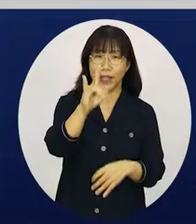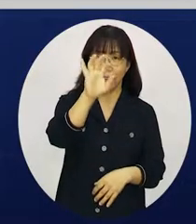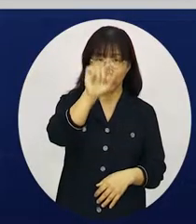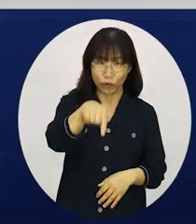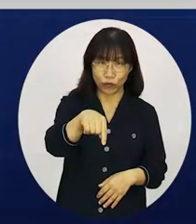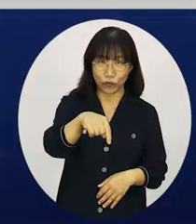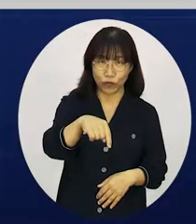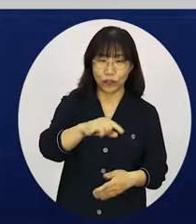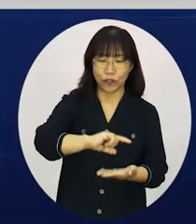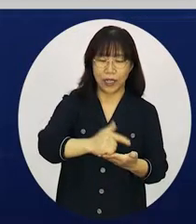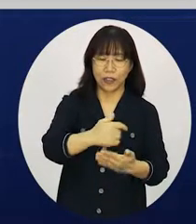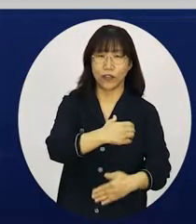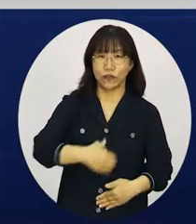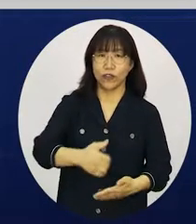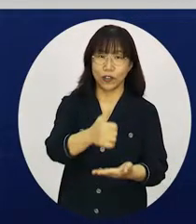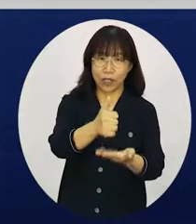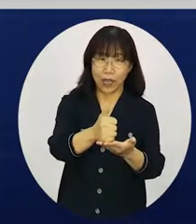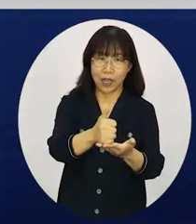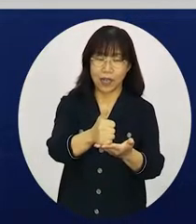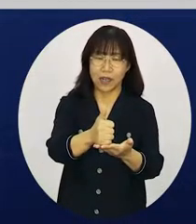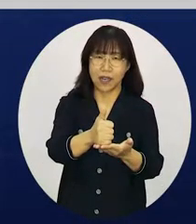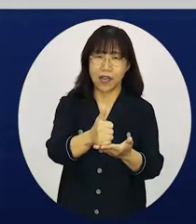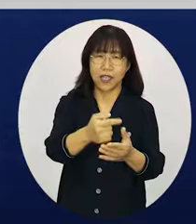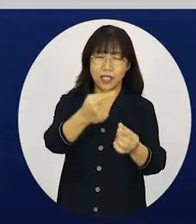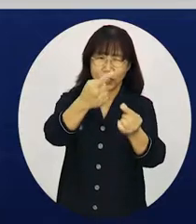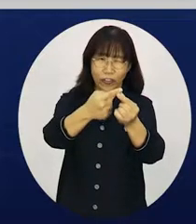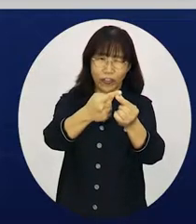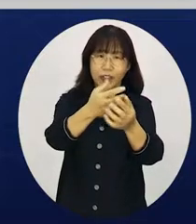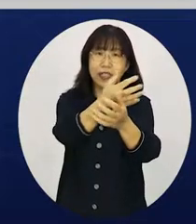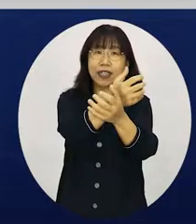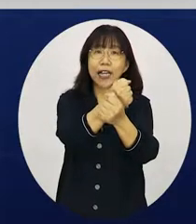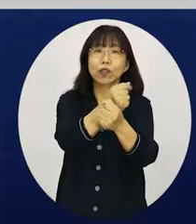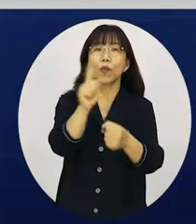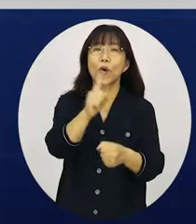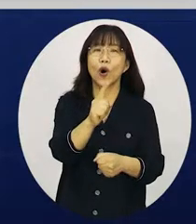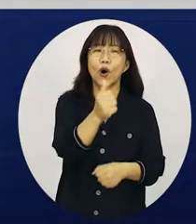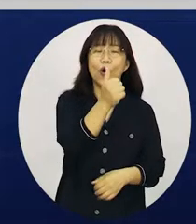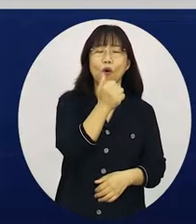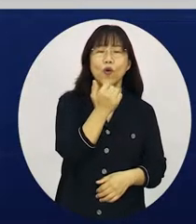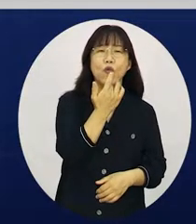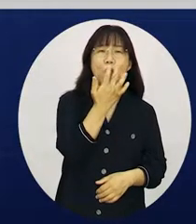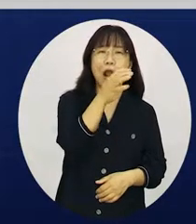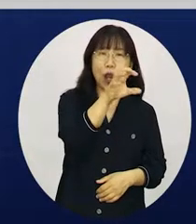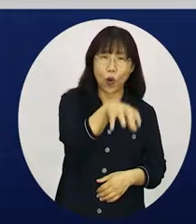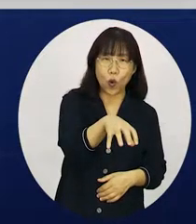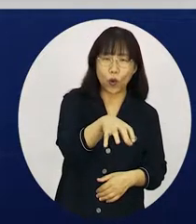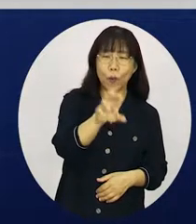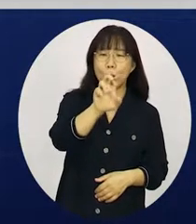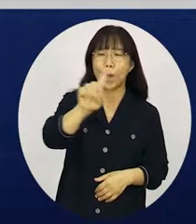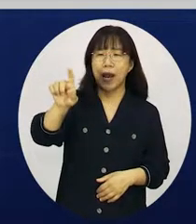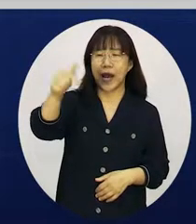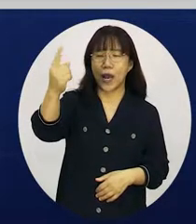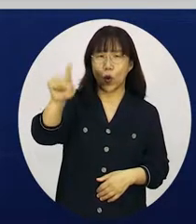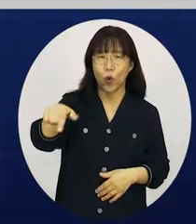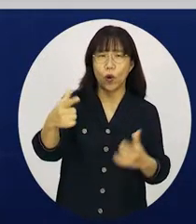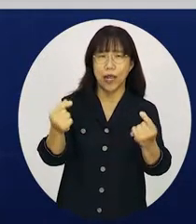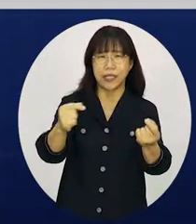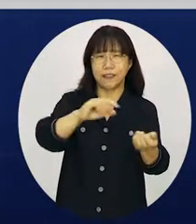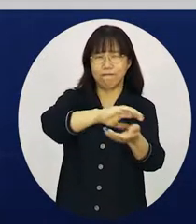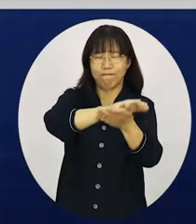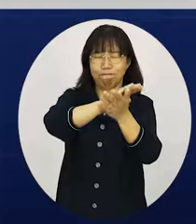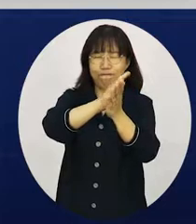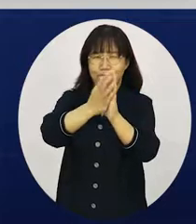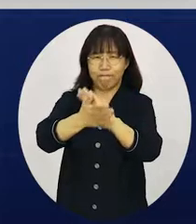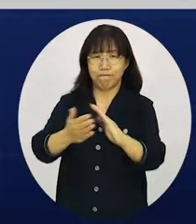김태우 강서구청장이 후보 시절부터 1순위 공약 사항으로 내세운 화곡도 마곡된다 실현을 위한 본격적인